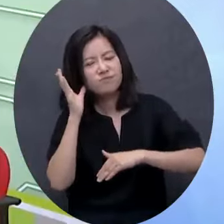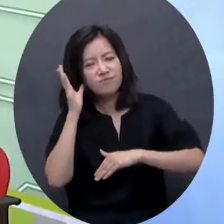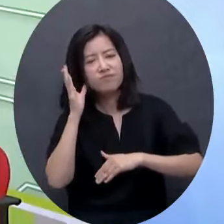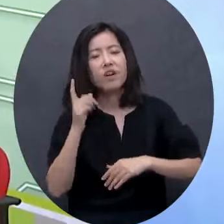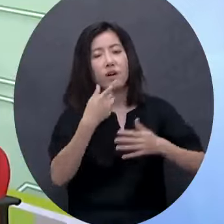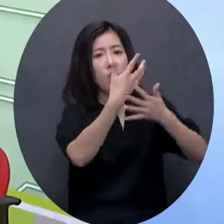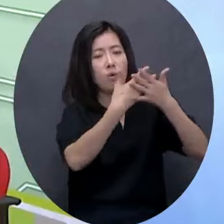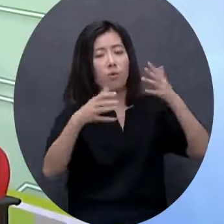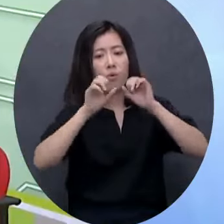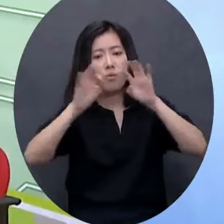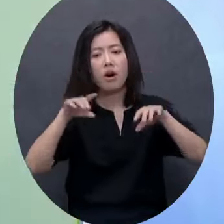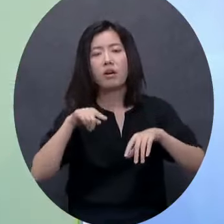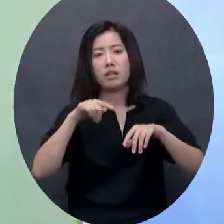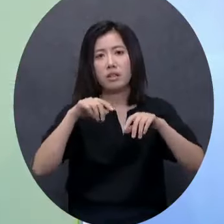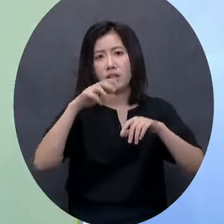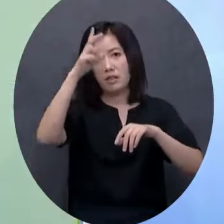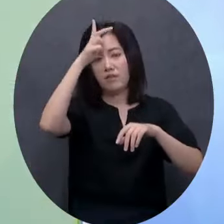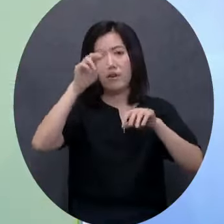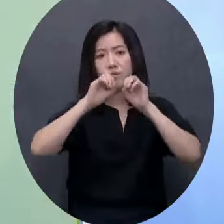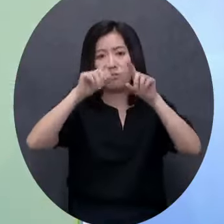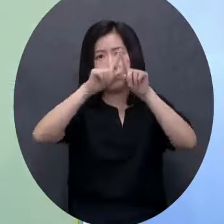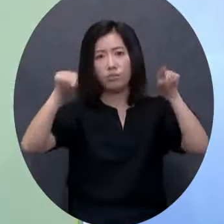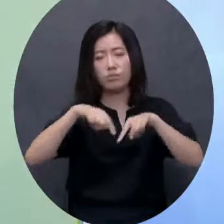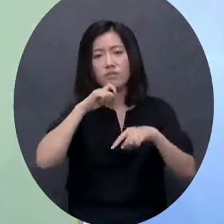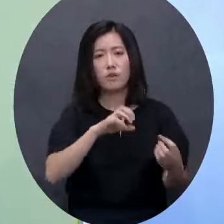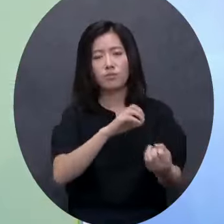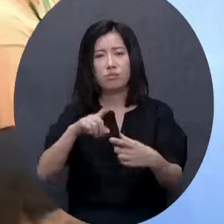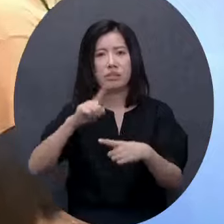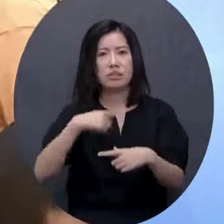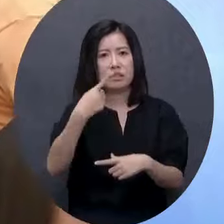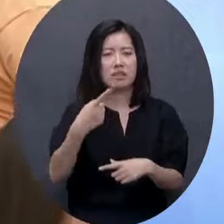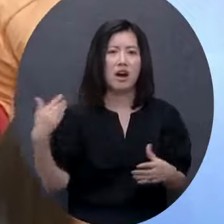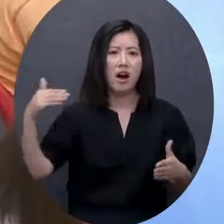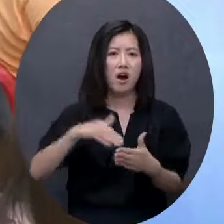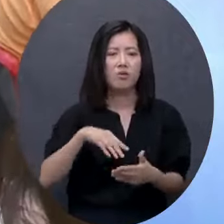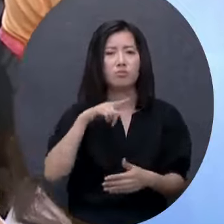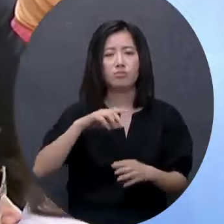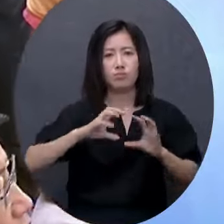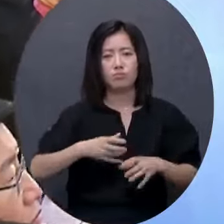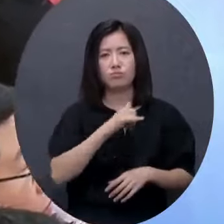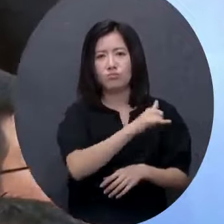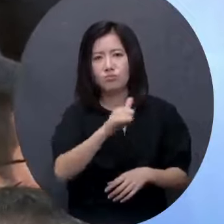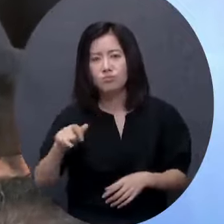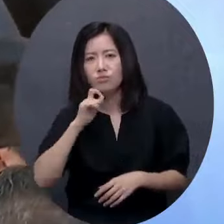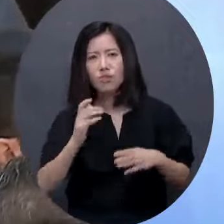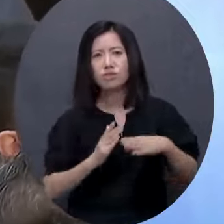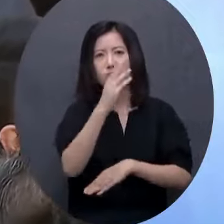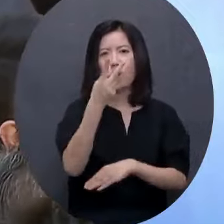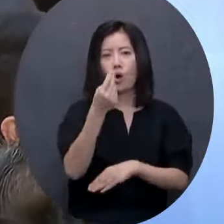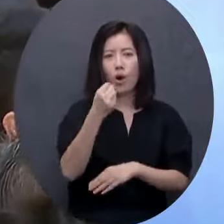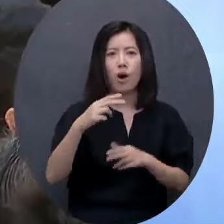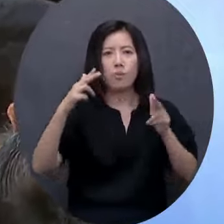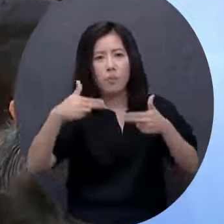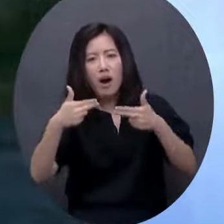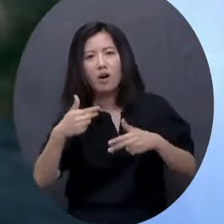網頁說，施政報告諮詢已經展開一個月，他和團隊分別已經出席超過20場線上線下的諮